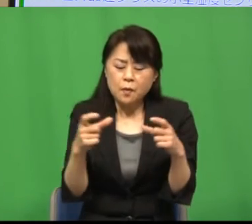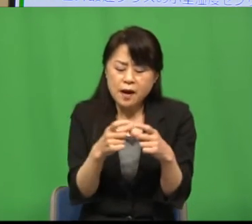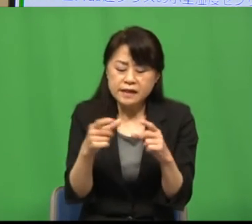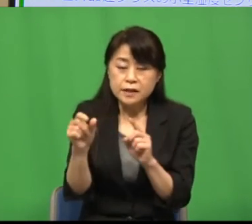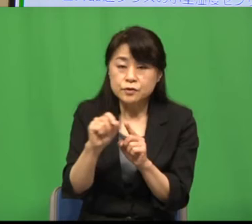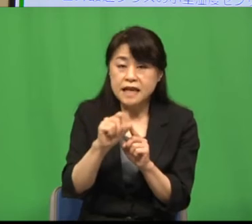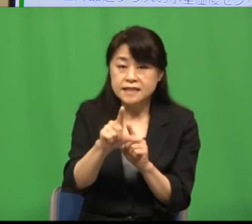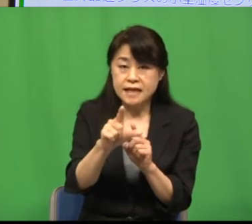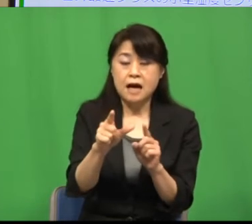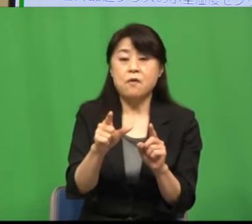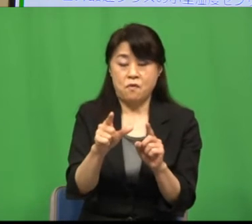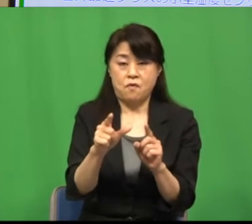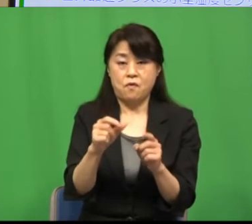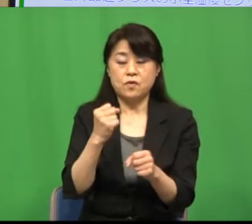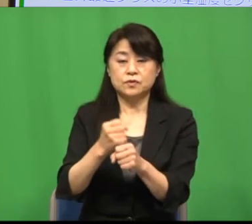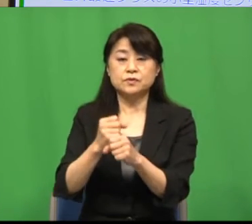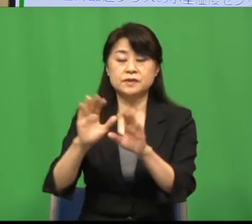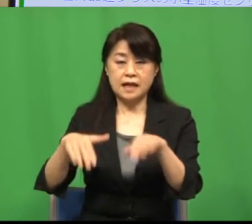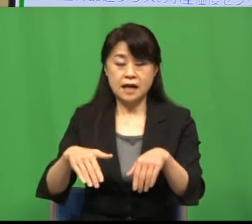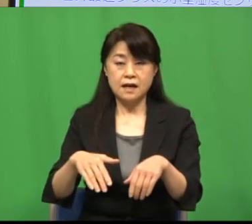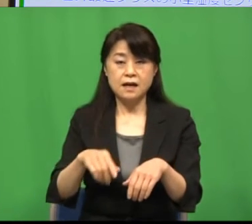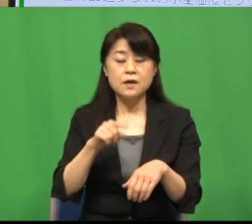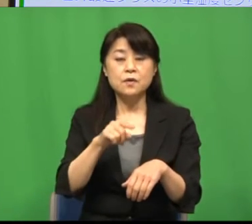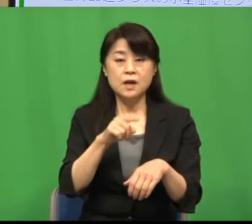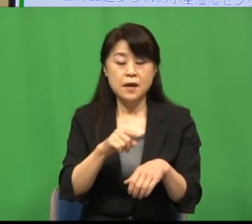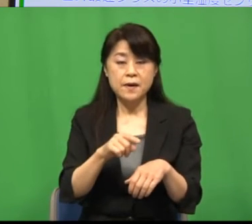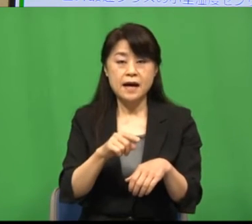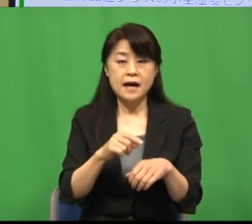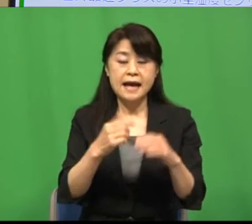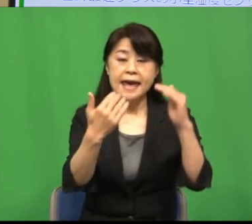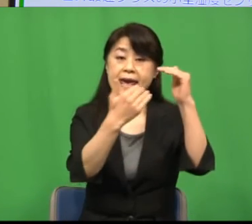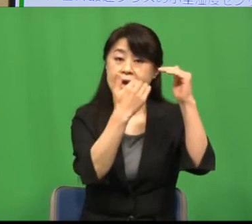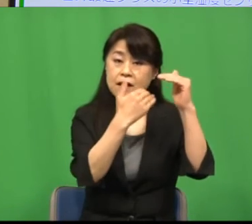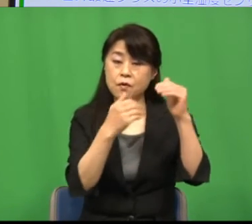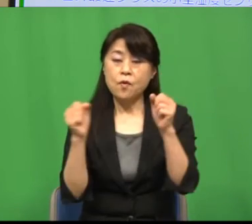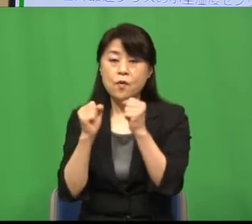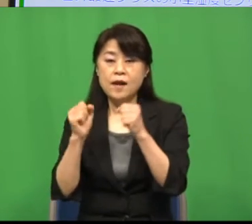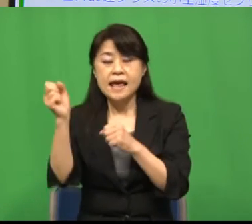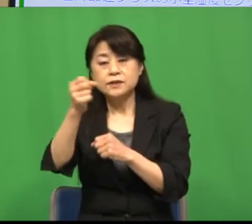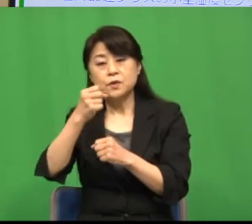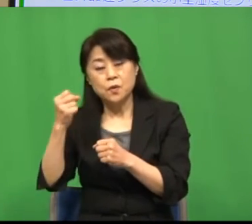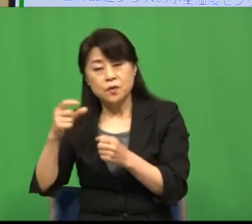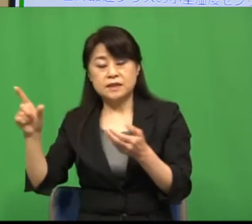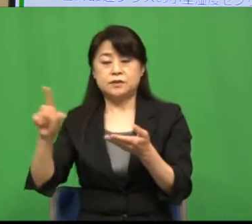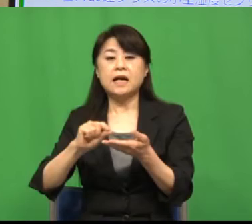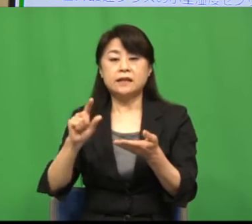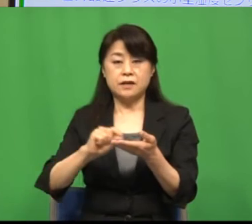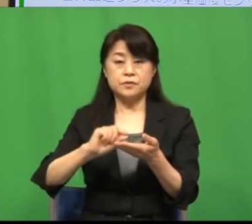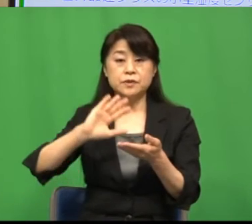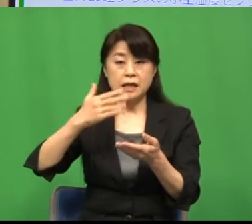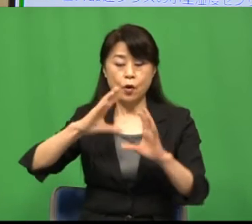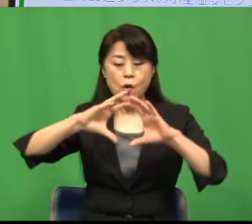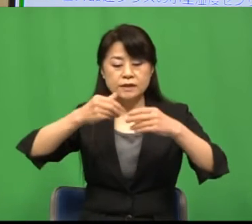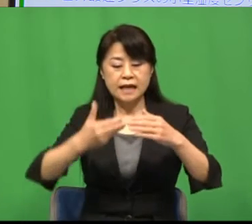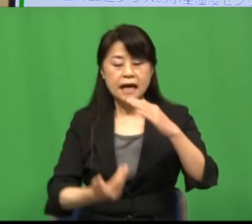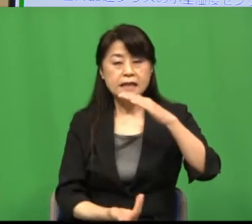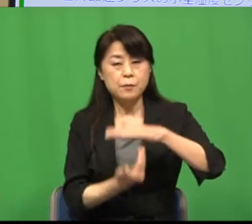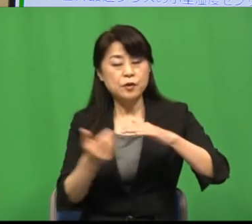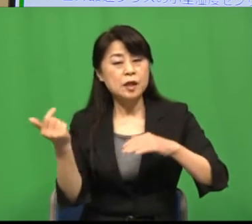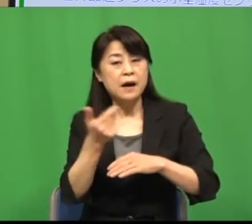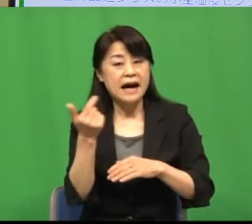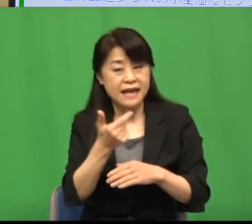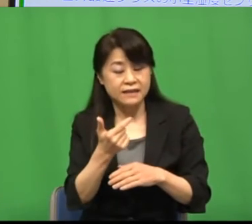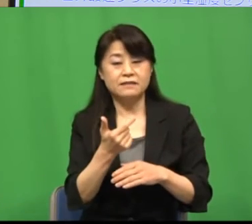このセンサーはすでにエアコンや冷蔵庫などの家電等に広く搭載されていますが、世界最速クラスという強みを生か